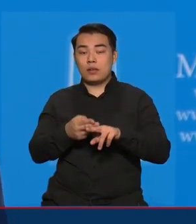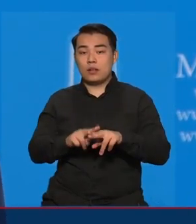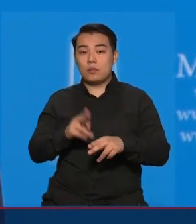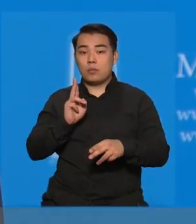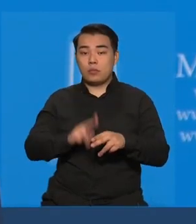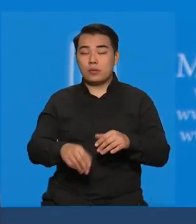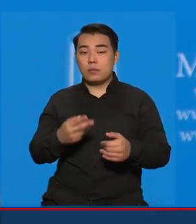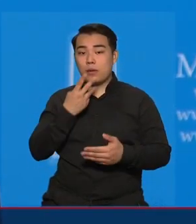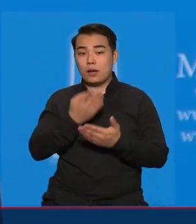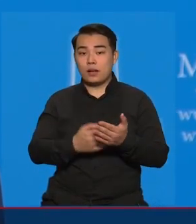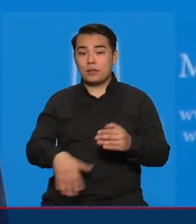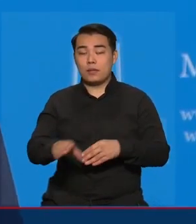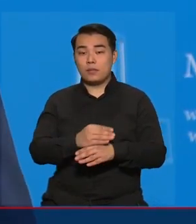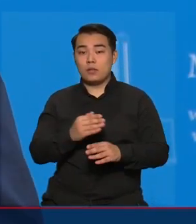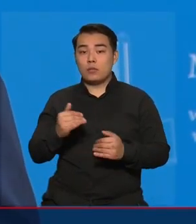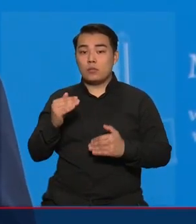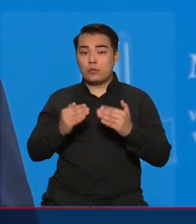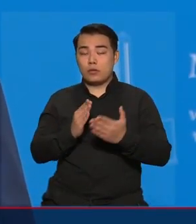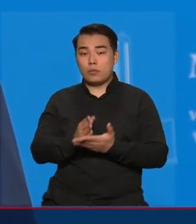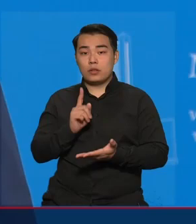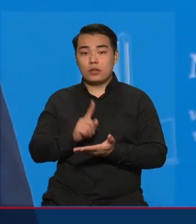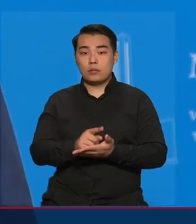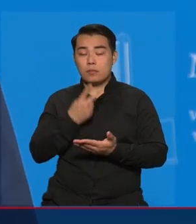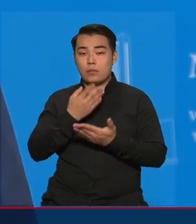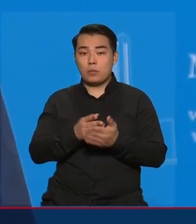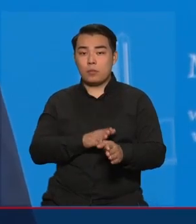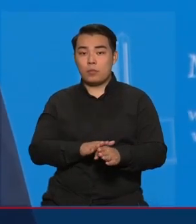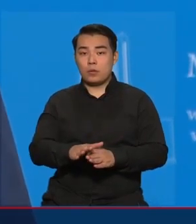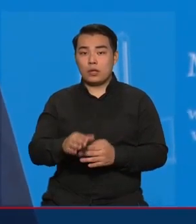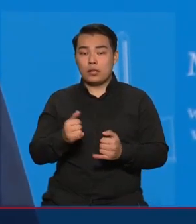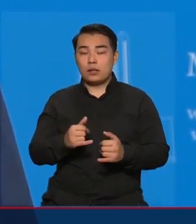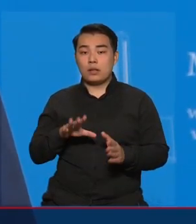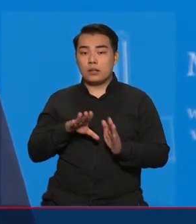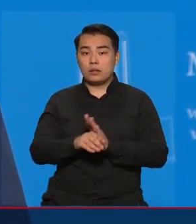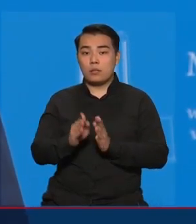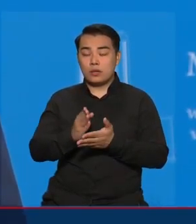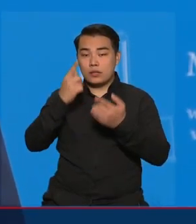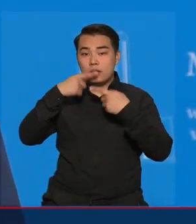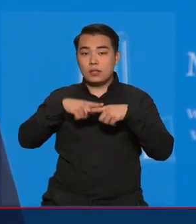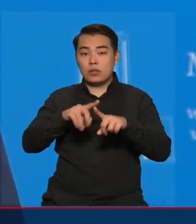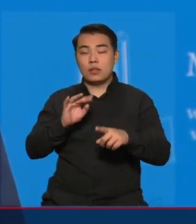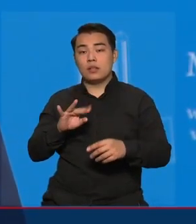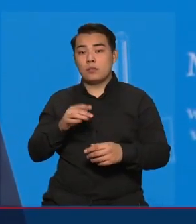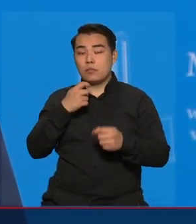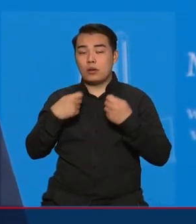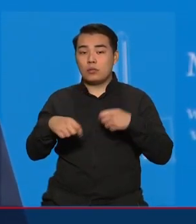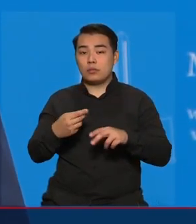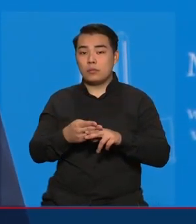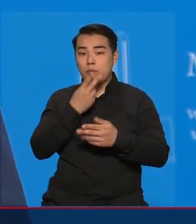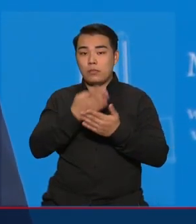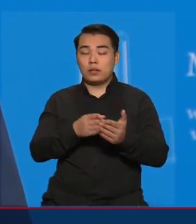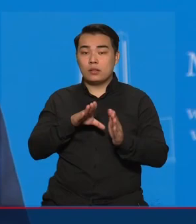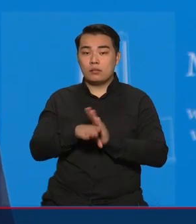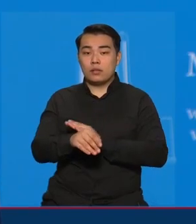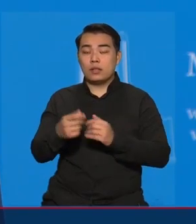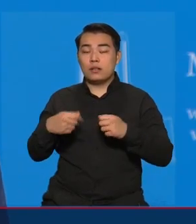после прохождения всех уровней должна наступить стадия полного коммерческого размещения технологии или продукта, проникновения на